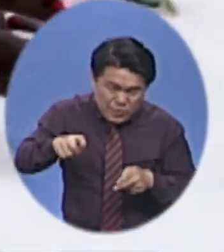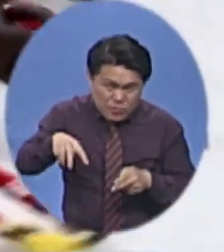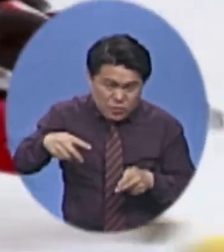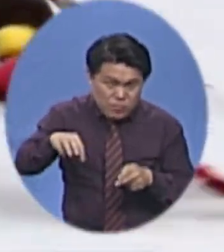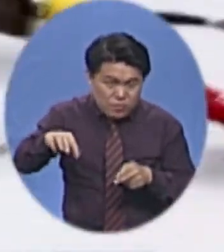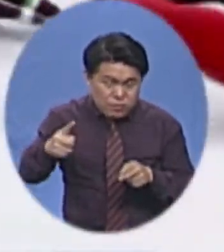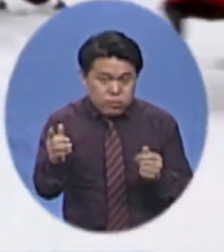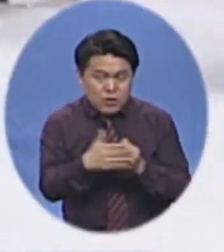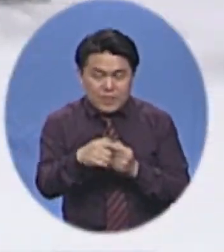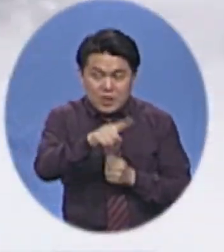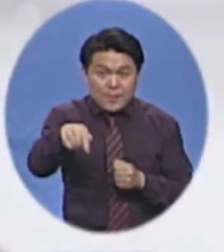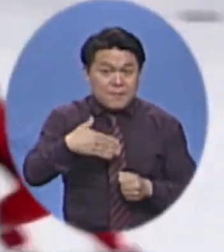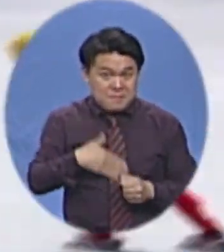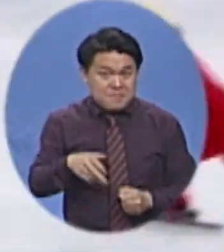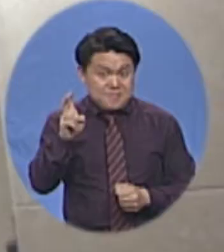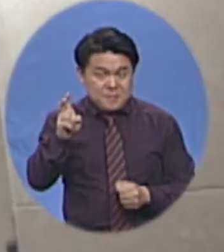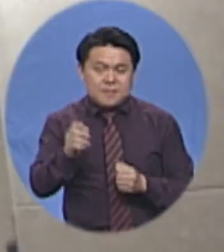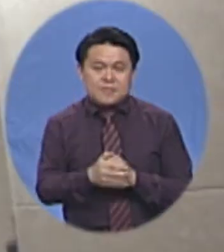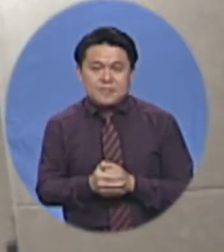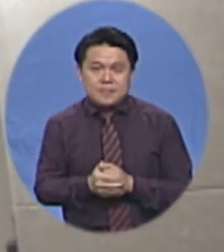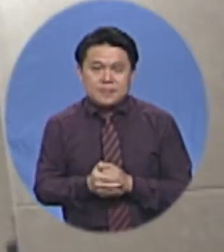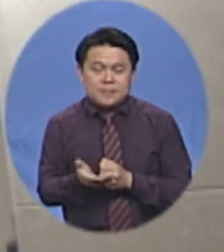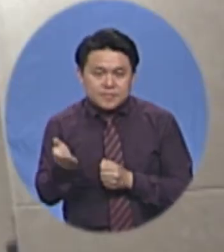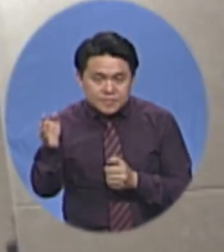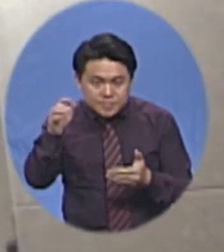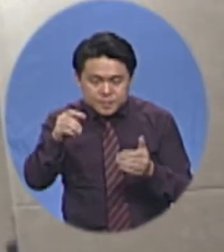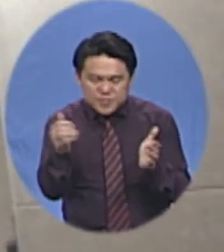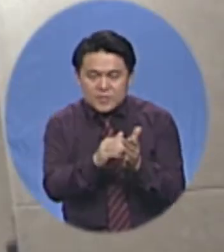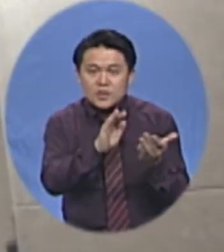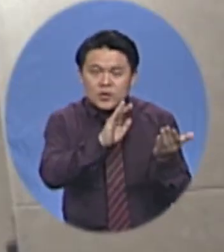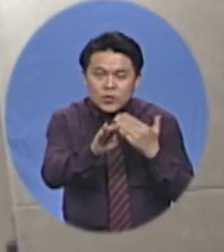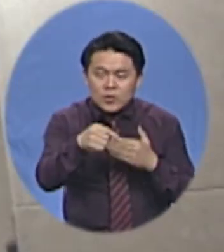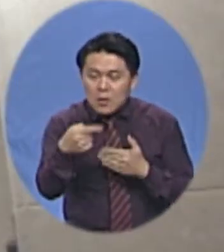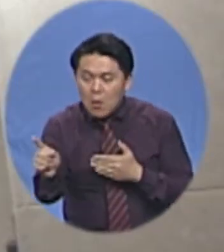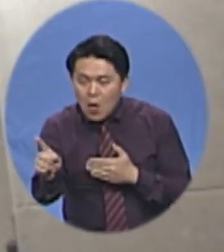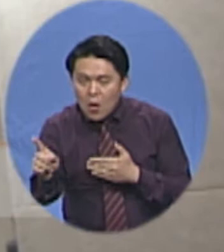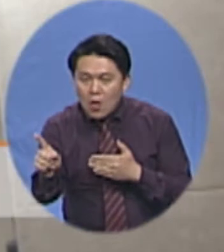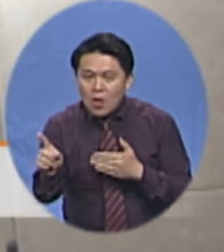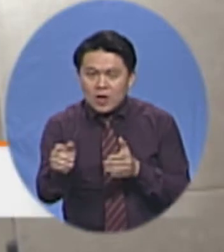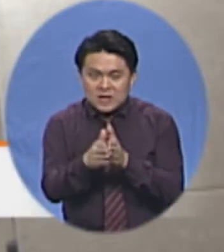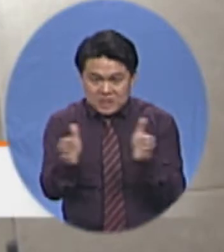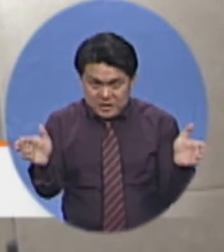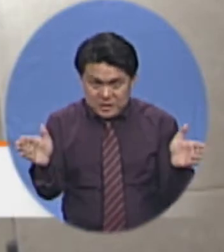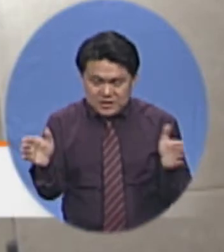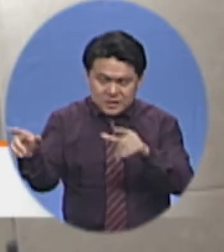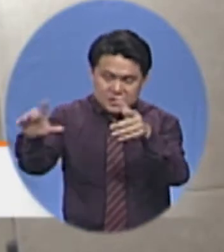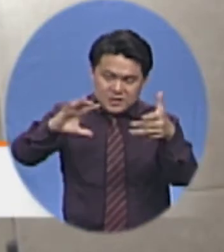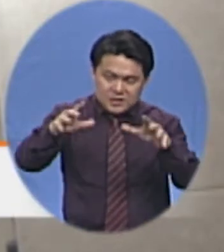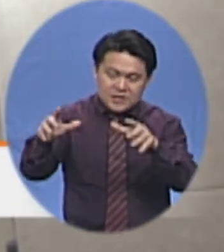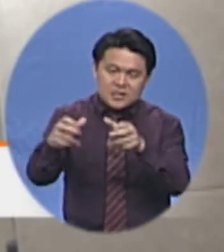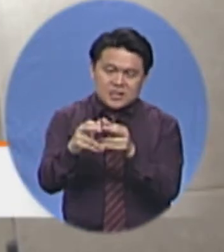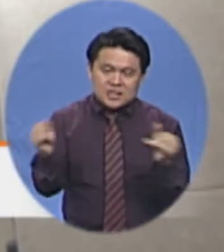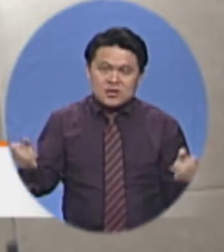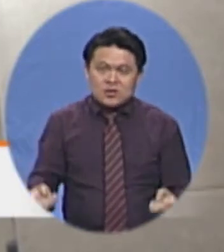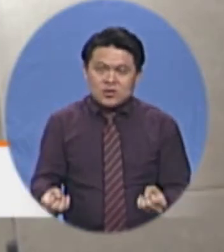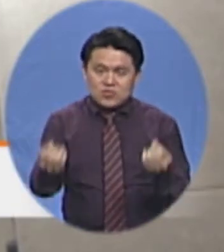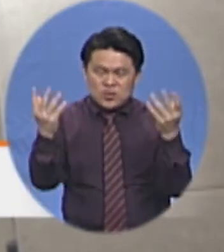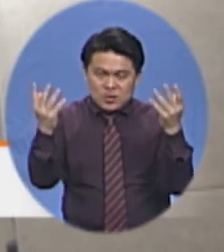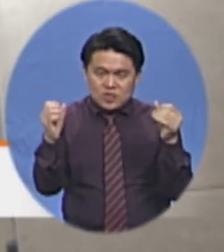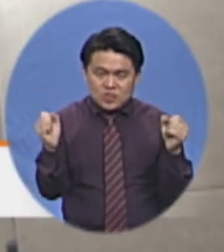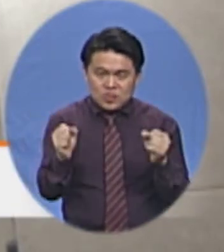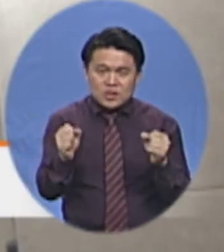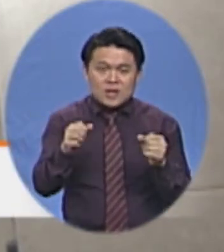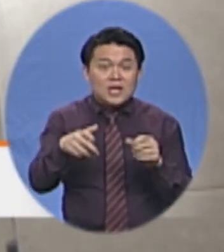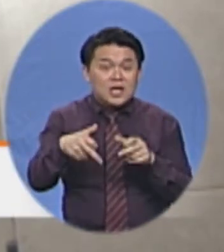어느 정도 알고 계실 텐데요. 동계올림픽이 끝나고 바로 전세계 장애인들의 축제 동계